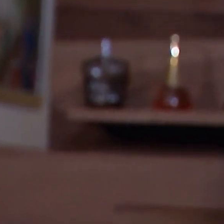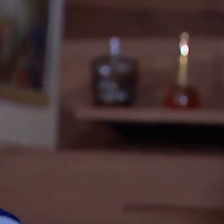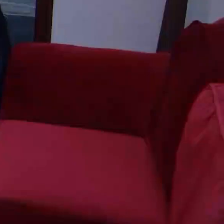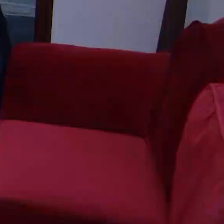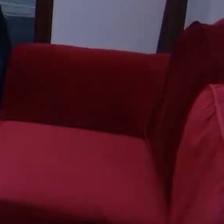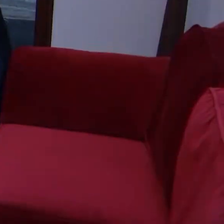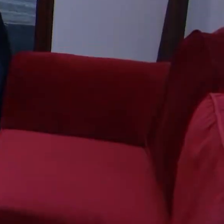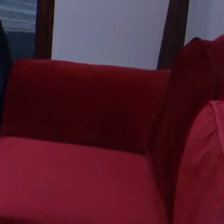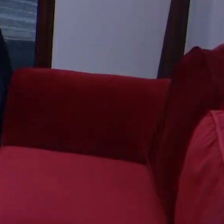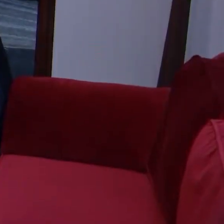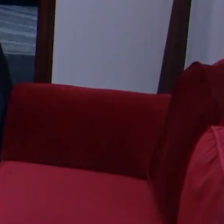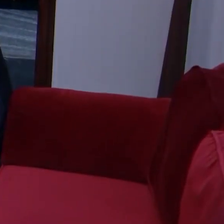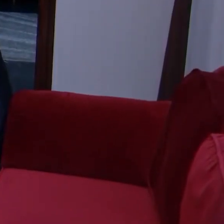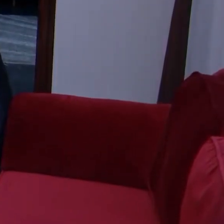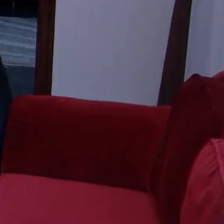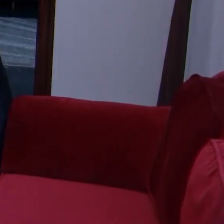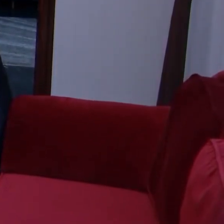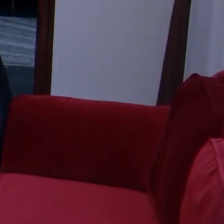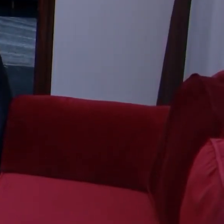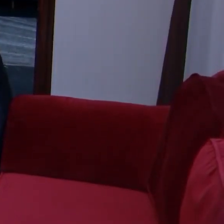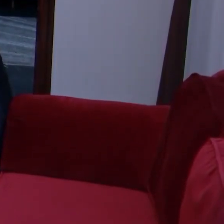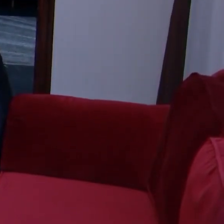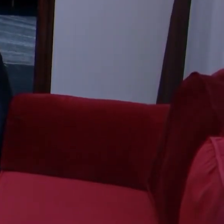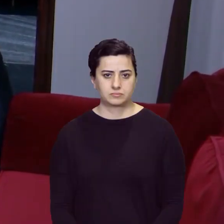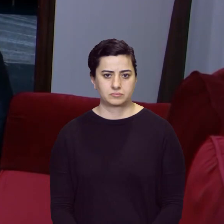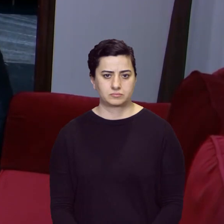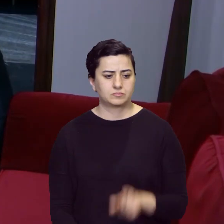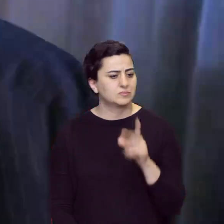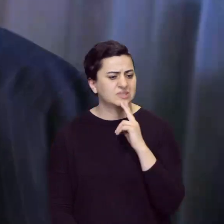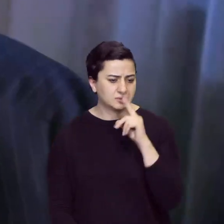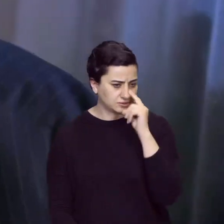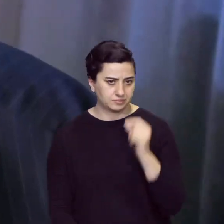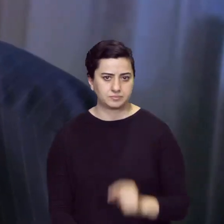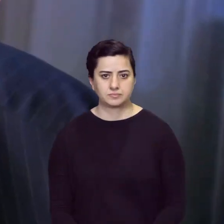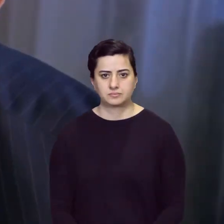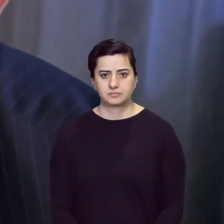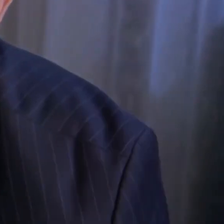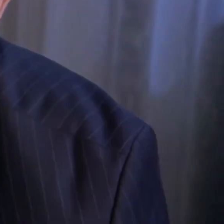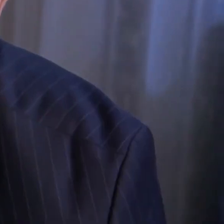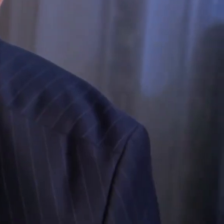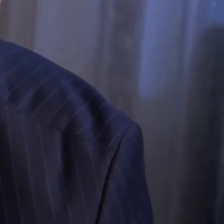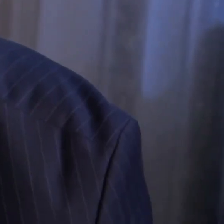Zehra kutularla kalktı. Ömer ise çömeldiği yerde elinde fotoğrafla. Bu kız kim?